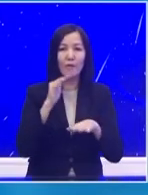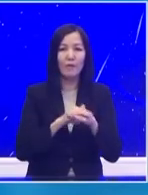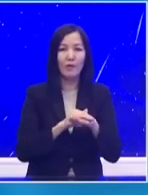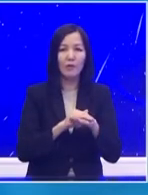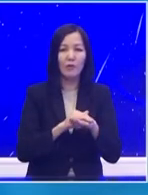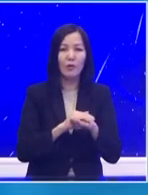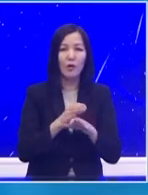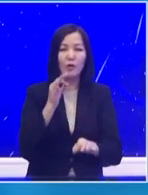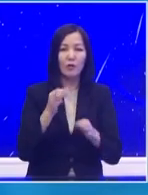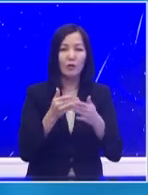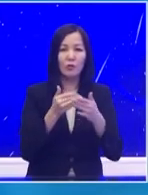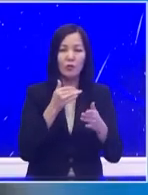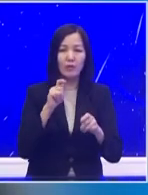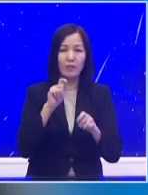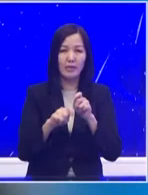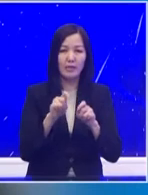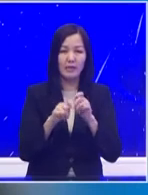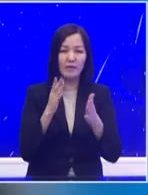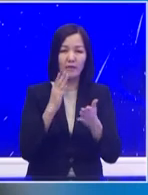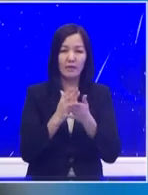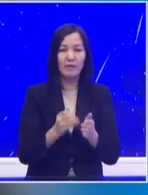начато досудебное расследование.